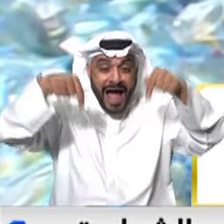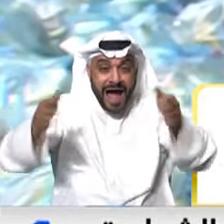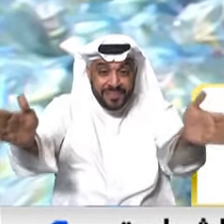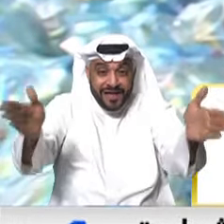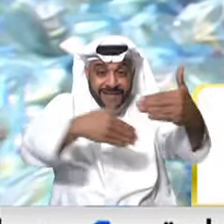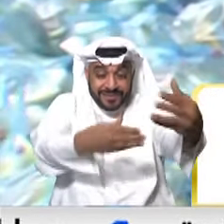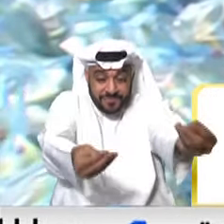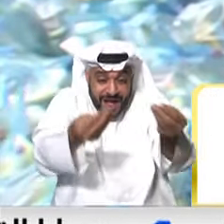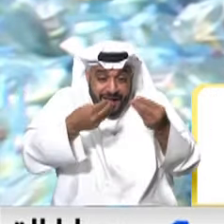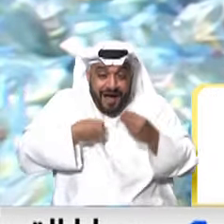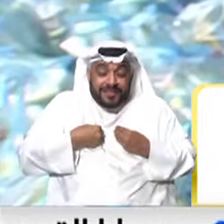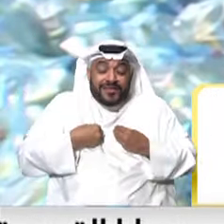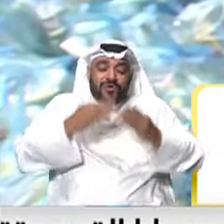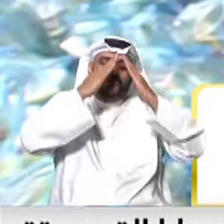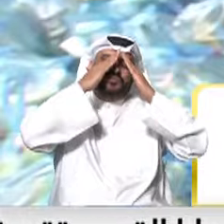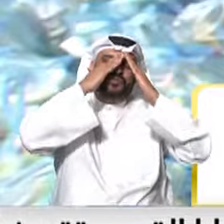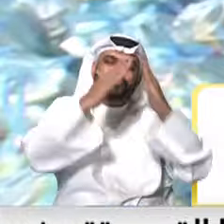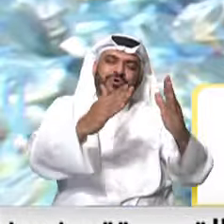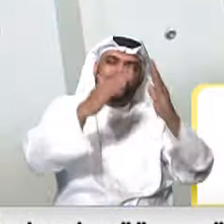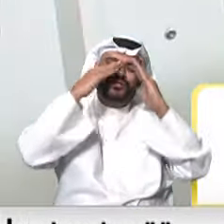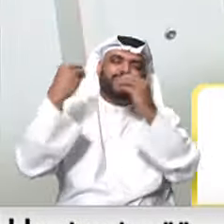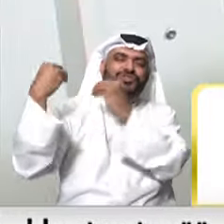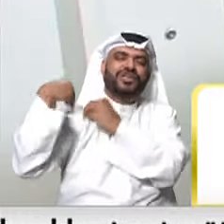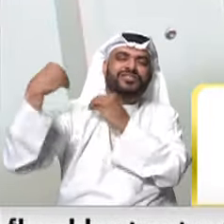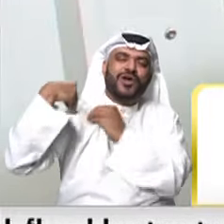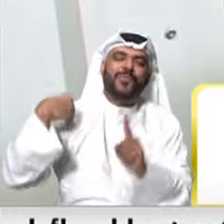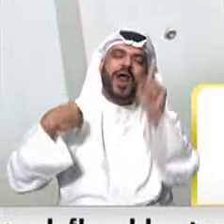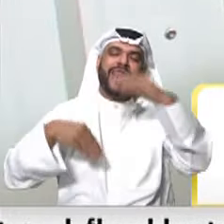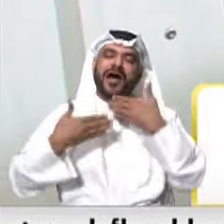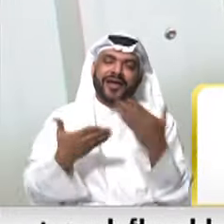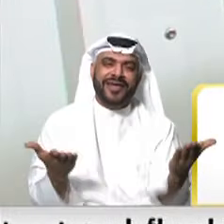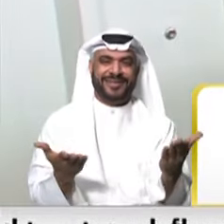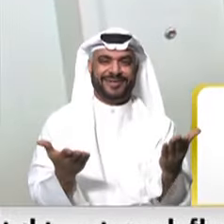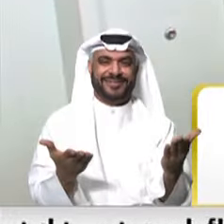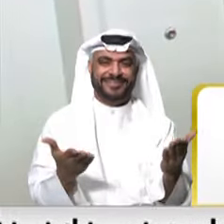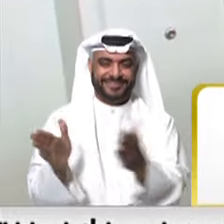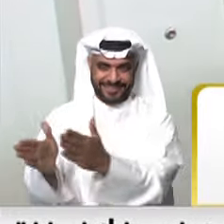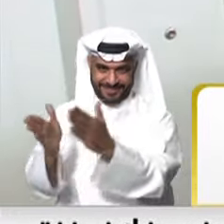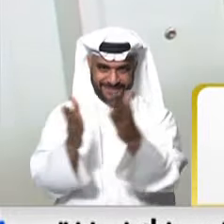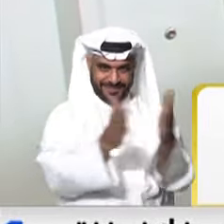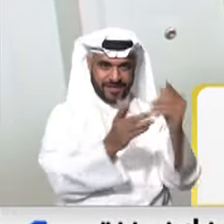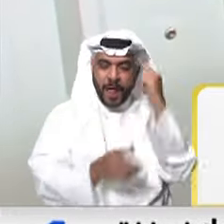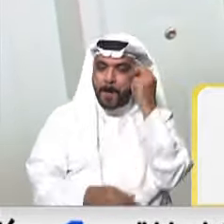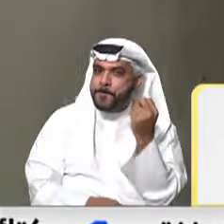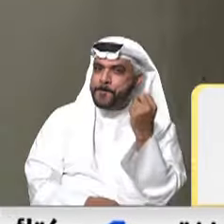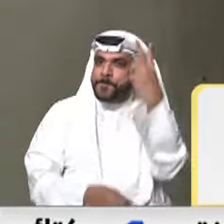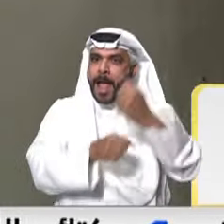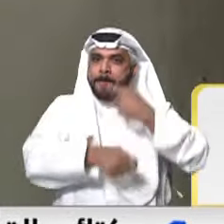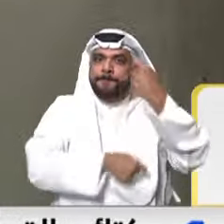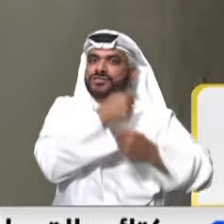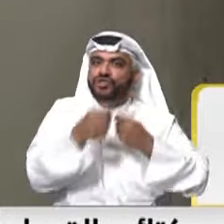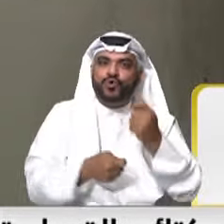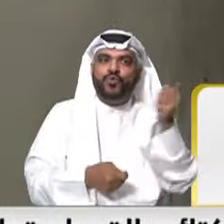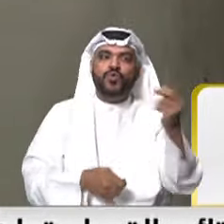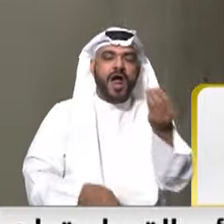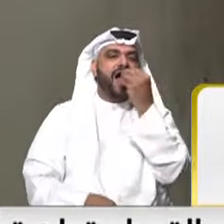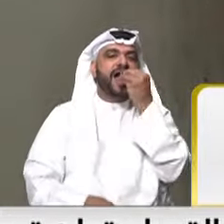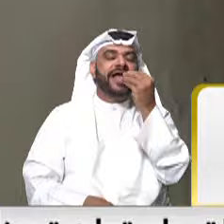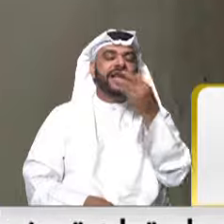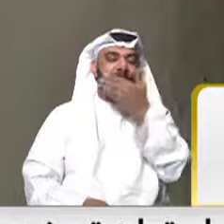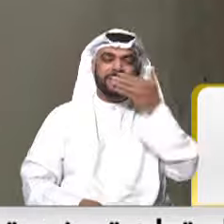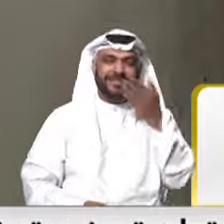فيها وبنشكر أهل الكويت فيها وجزاكم الله كل خير. مشروع إفطار الصائم أقامته جمعية